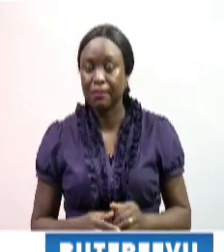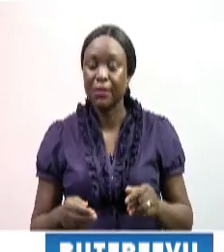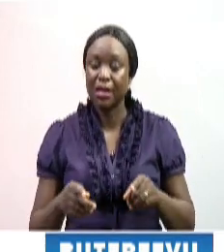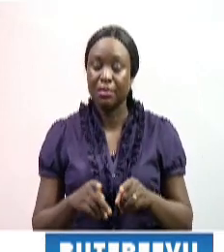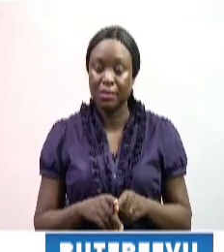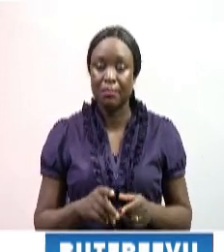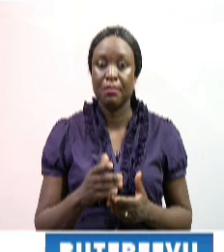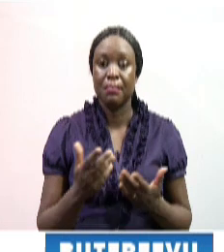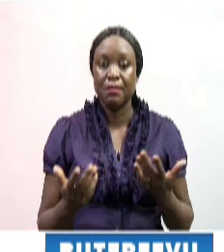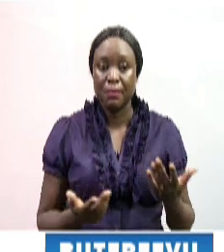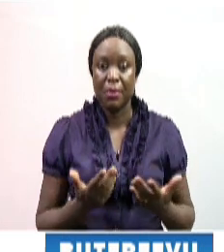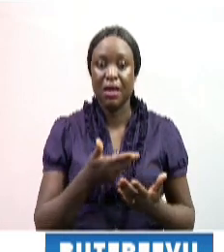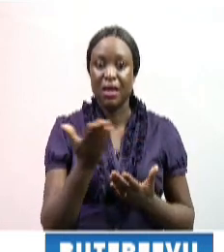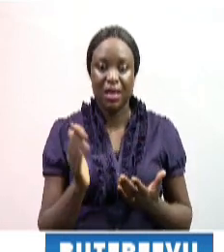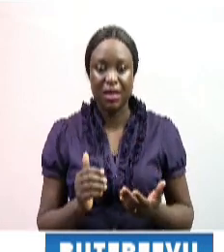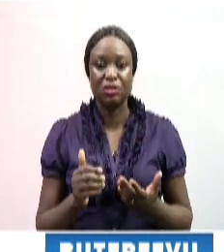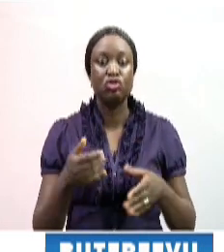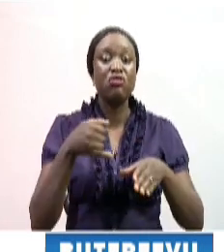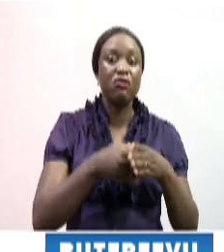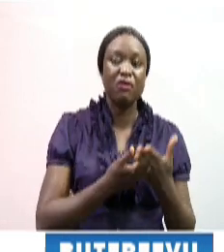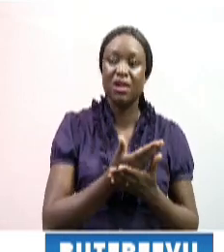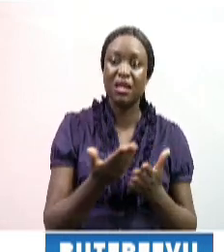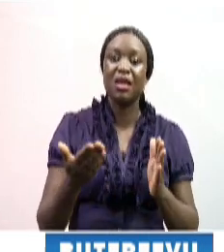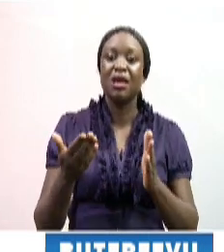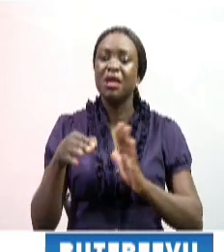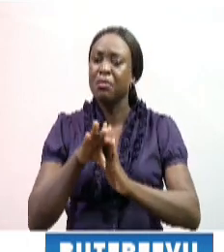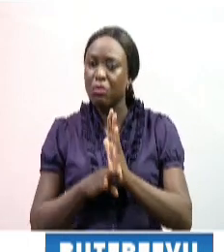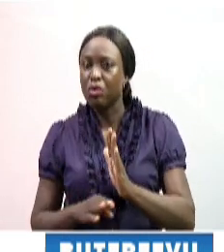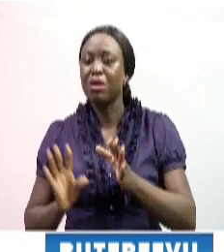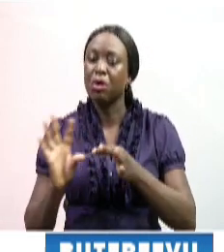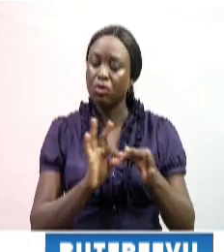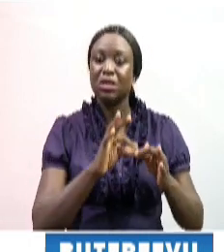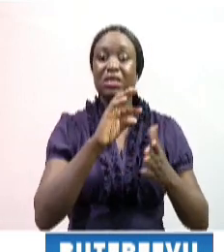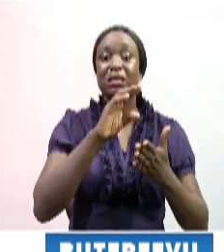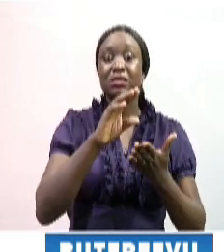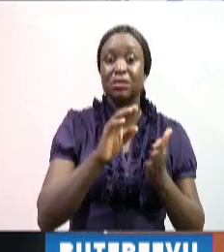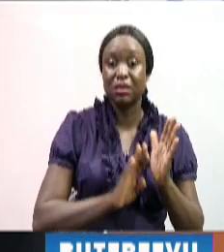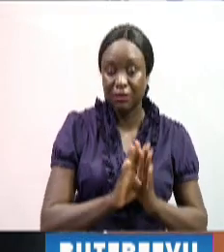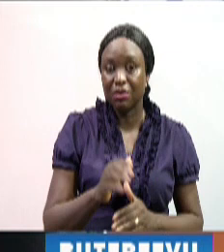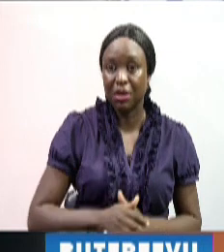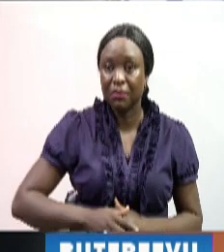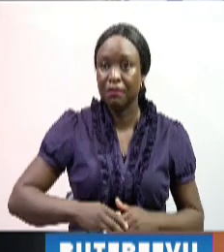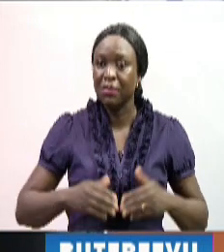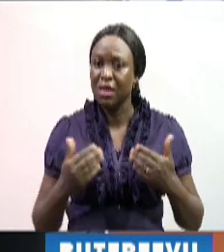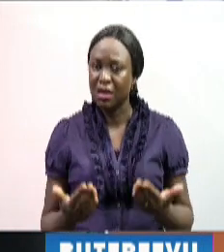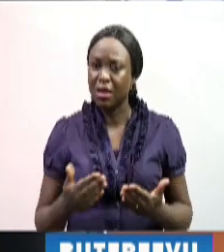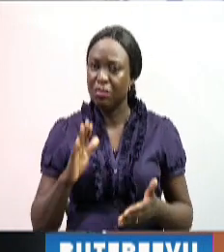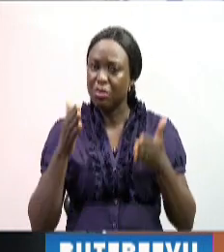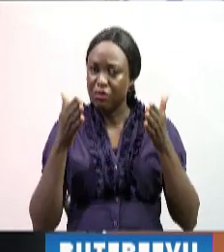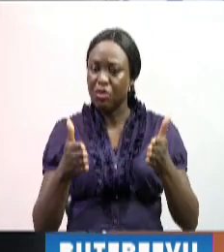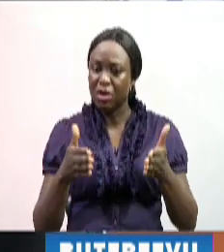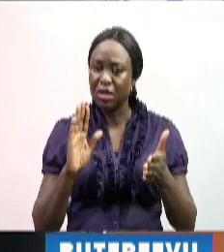n'okwenyigira mu nsonga zonna ezibakwatako naddala ez'enkulaakulana. Twayagala era tunuulidde nnyo okulaakulanya